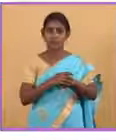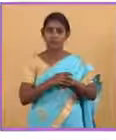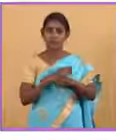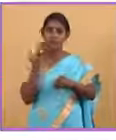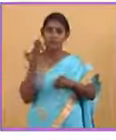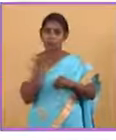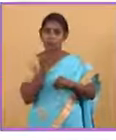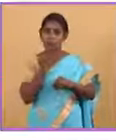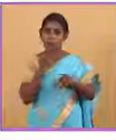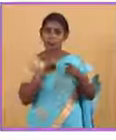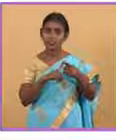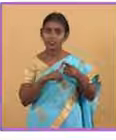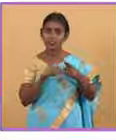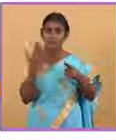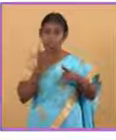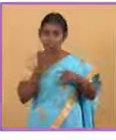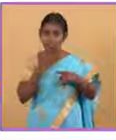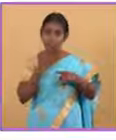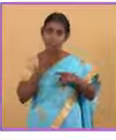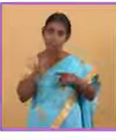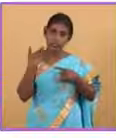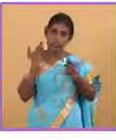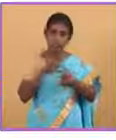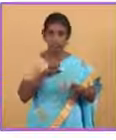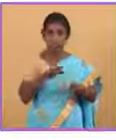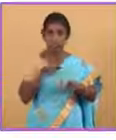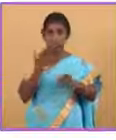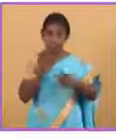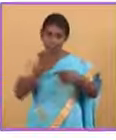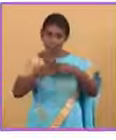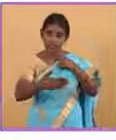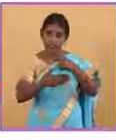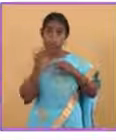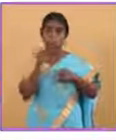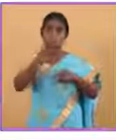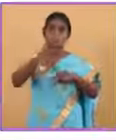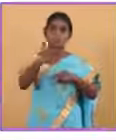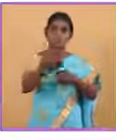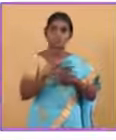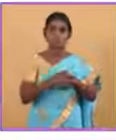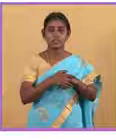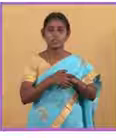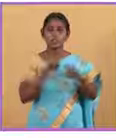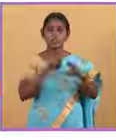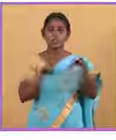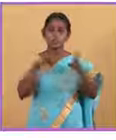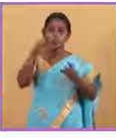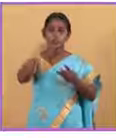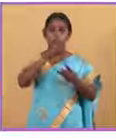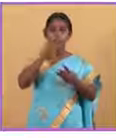சொல்லிருந்து படித்தான் ஓடின் படித்தான் படிக்கின்றான் படிப்பான் என்ற மூன்று காலத்தையும் உற்ற சொற்கள்